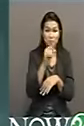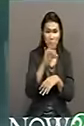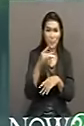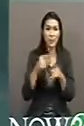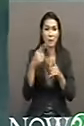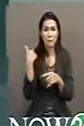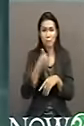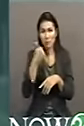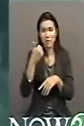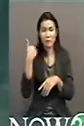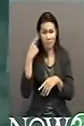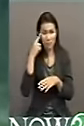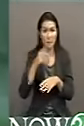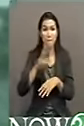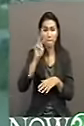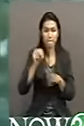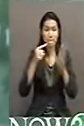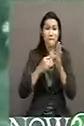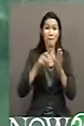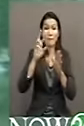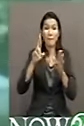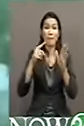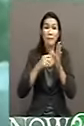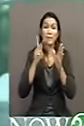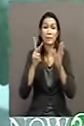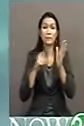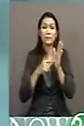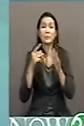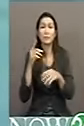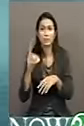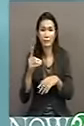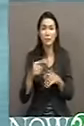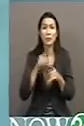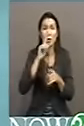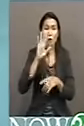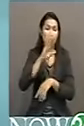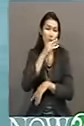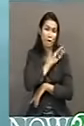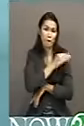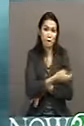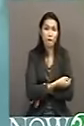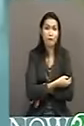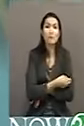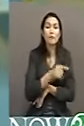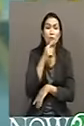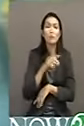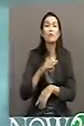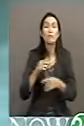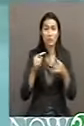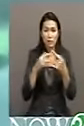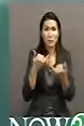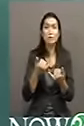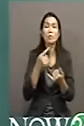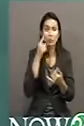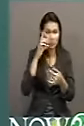พายุโซนร้อนอีกหนึ่งลูกชื่อว่ามาลากัสที่กำลังก่อตัวขึ้นทางตะวันออกของฟิลิปปินส์ซึ่งอาจจะส่งผลกระทบต่อไต้หวันในสัปด